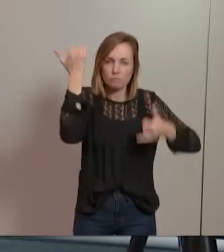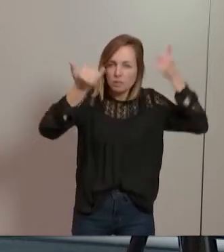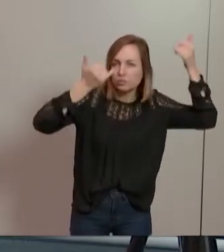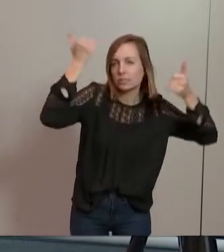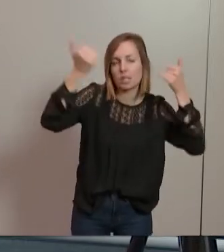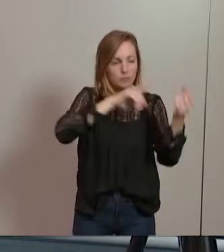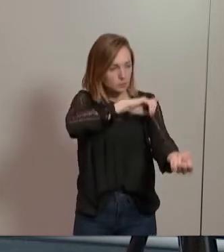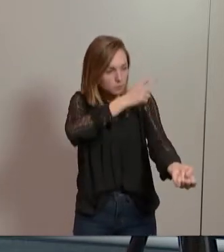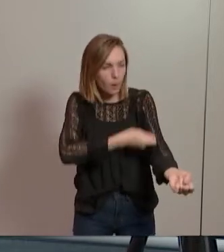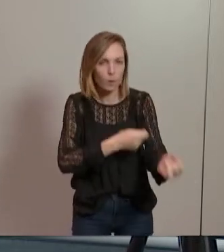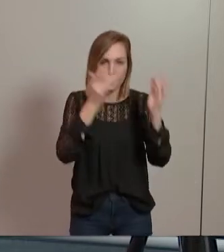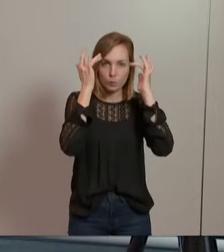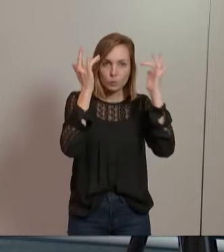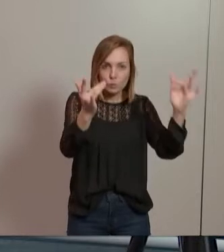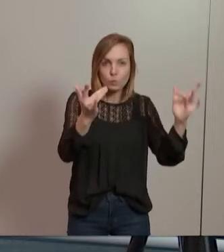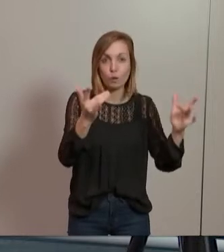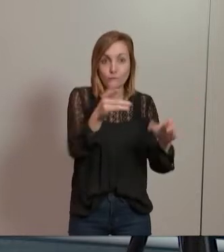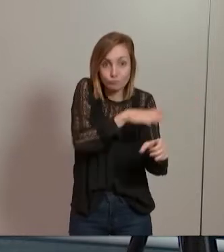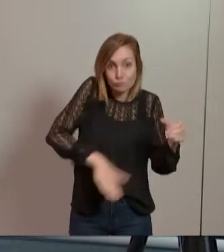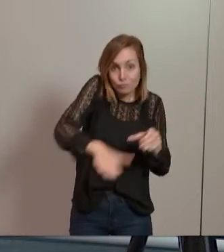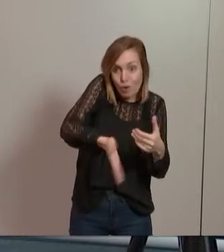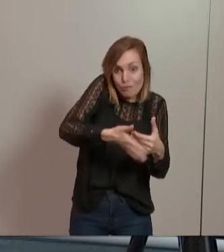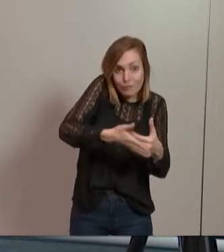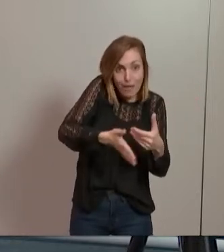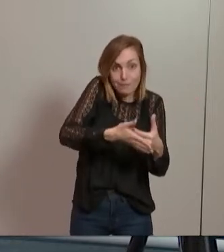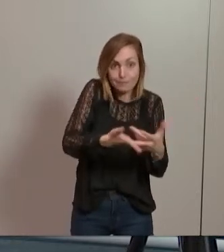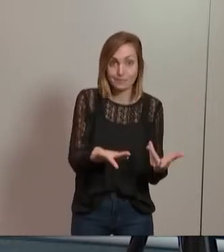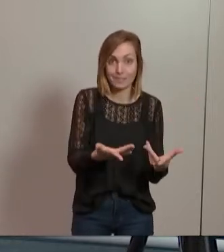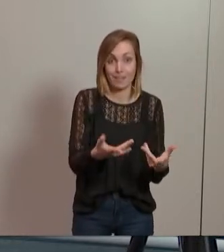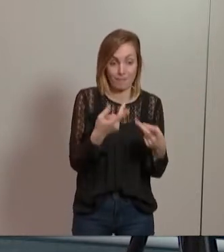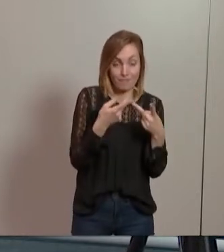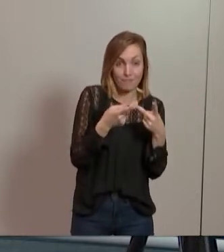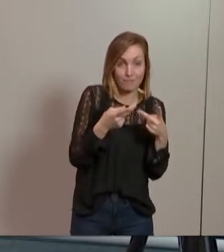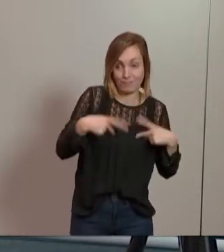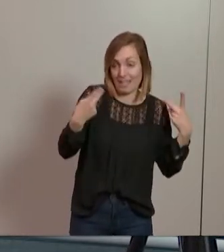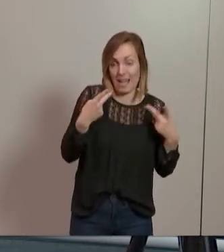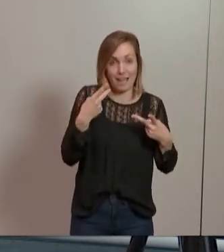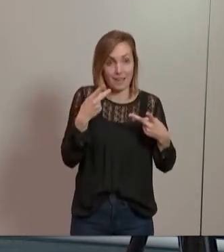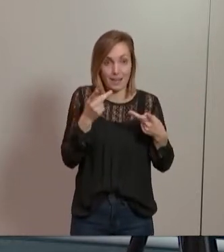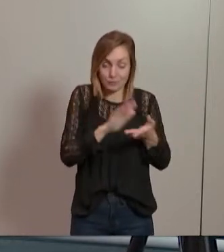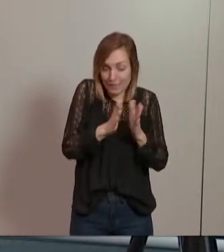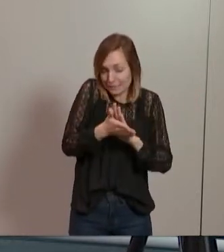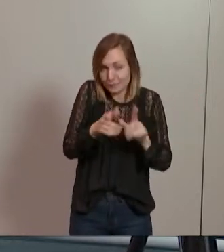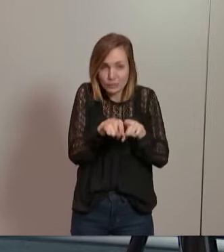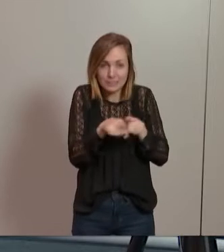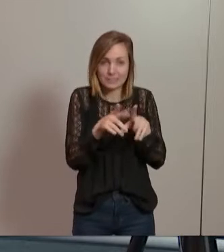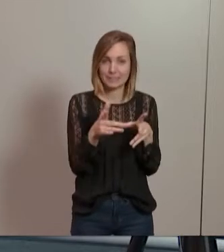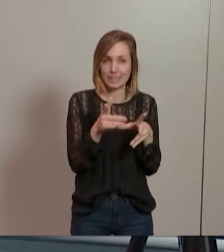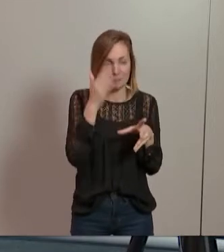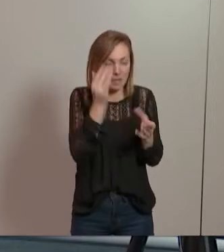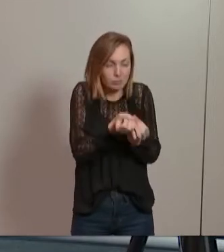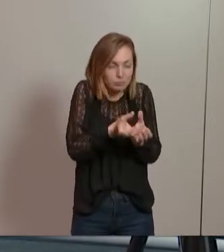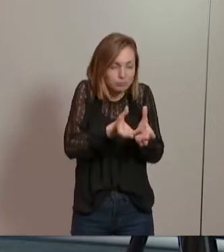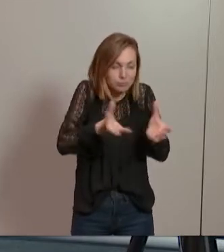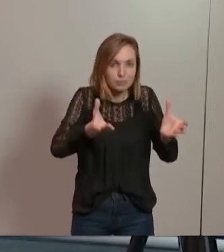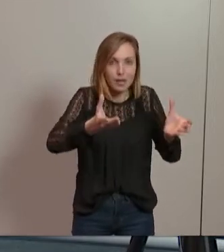les sports, en fait, juste local, loisirs locaux, par la vie associative, quand on se reparle, qu'effectivement, on va pouvoir changer